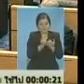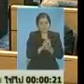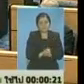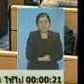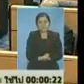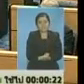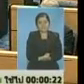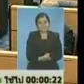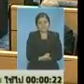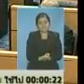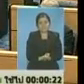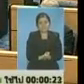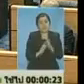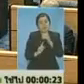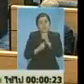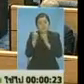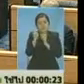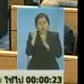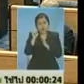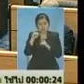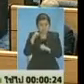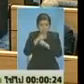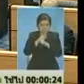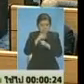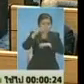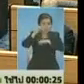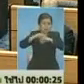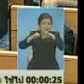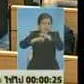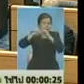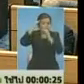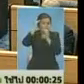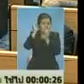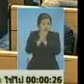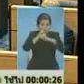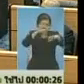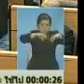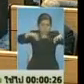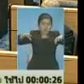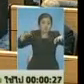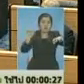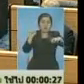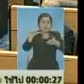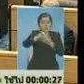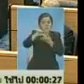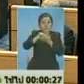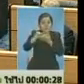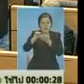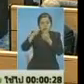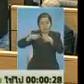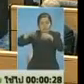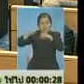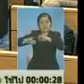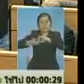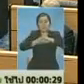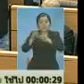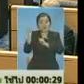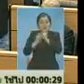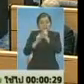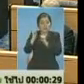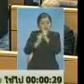ตุของเรื่องการสร้างโรงพักเนี่ยครับมาจากการที่ไปแก้ไขนะครับ TOR หรือเงื่อนไขาการประกวดราค